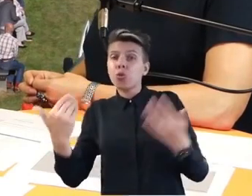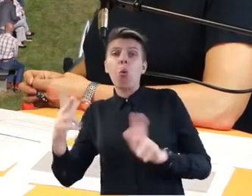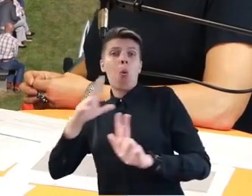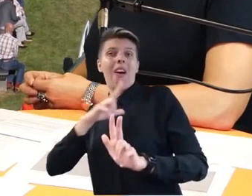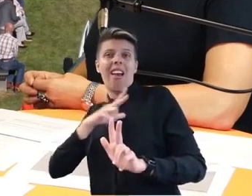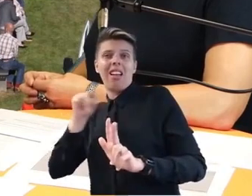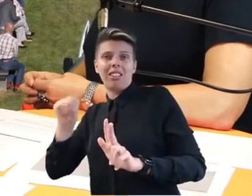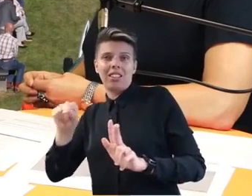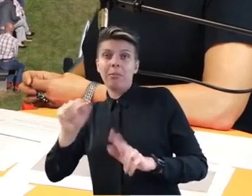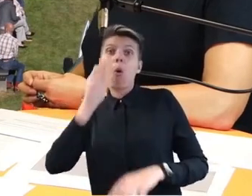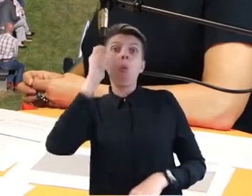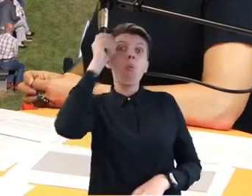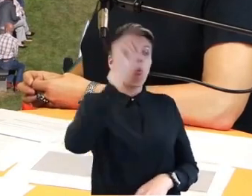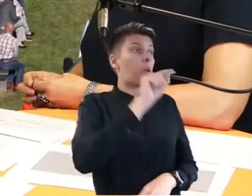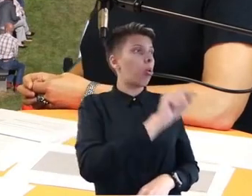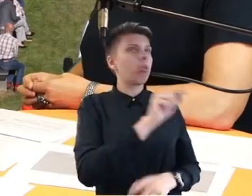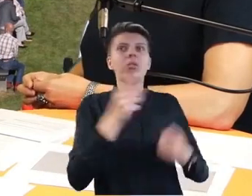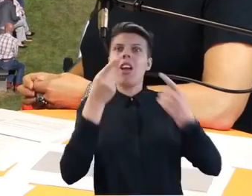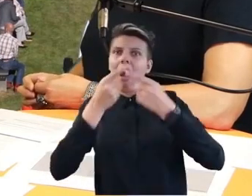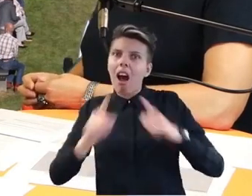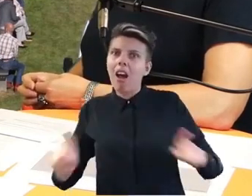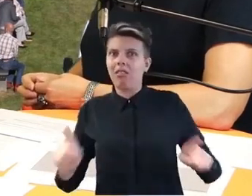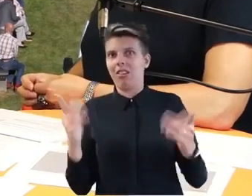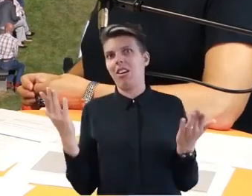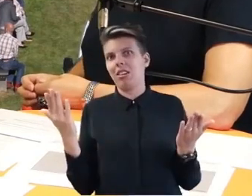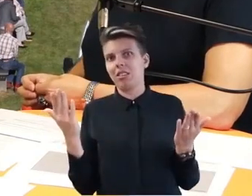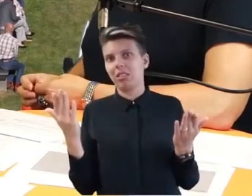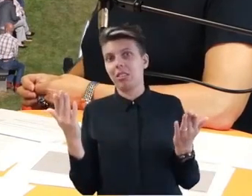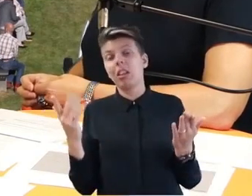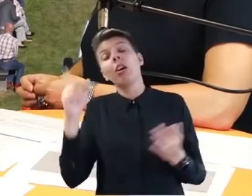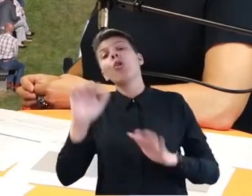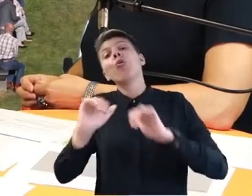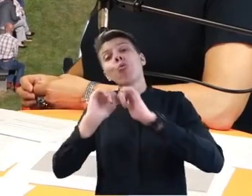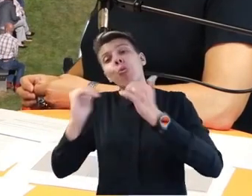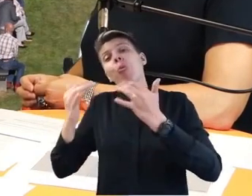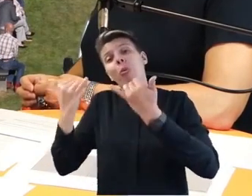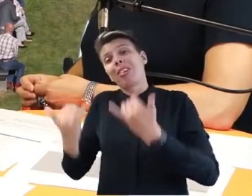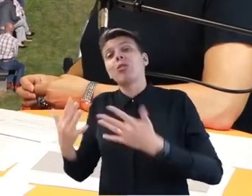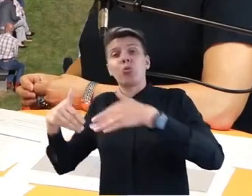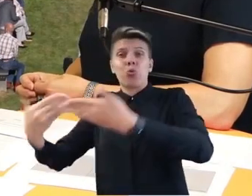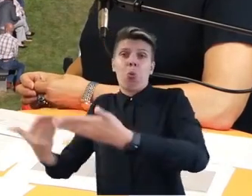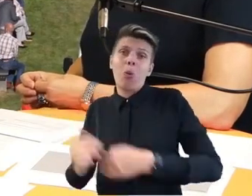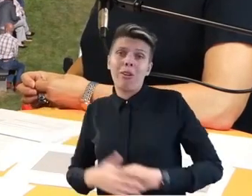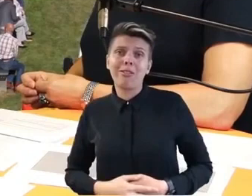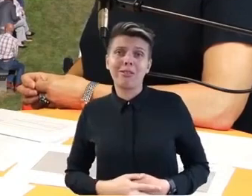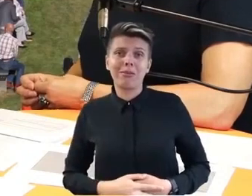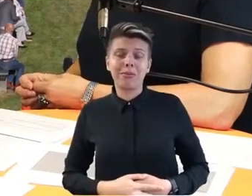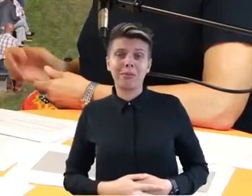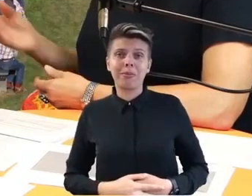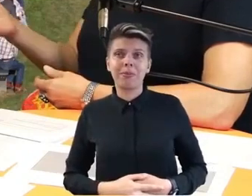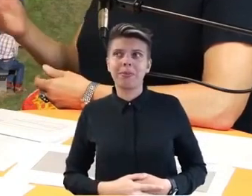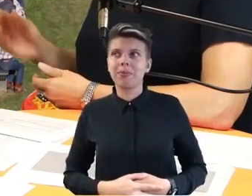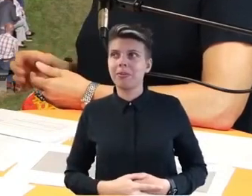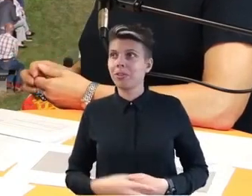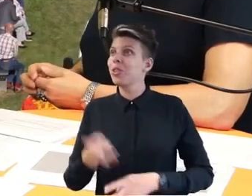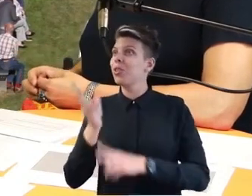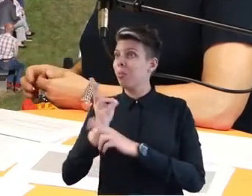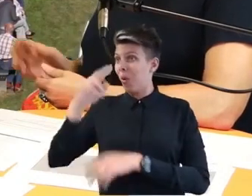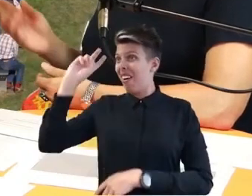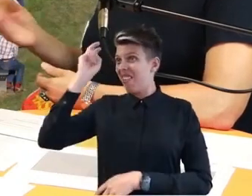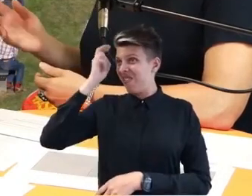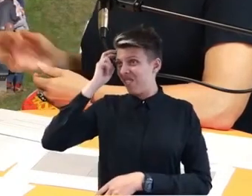eben relativ unspektakulär eigentlich glücklicherweise anders aussieht und zwar auch wissenschaftlich